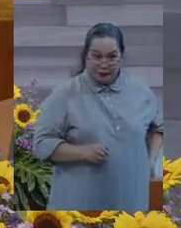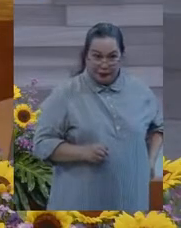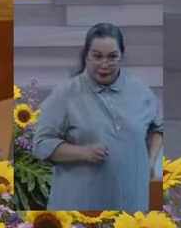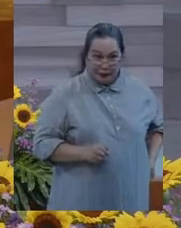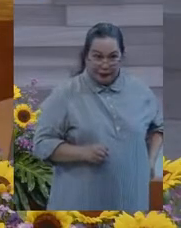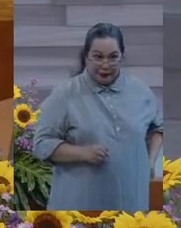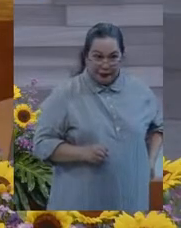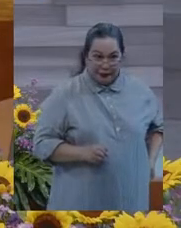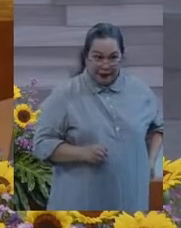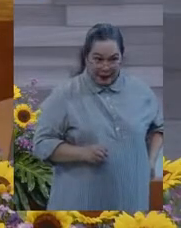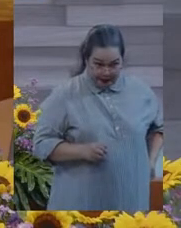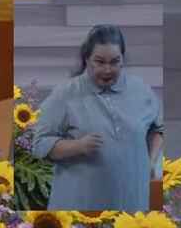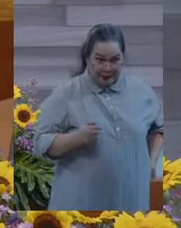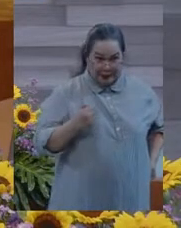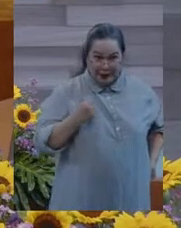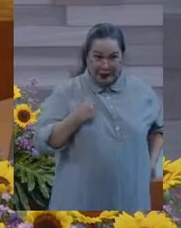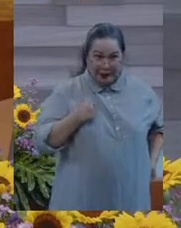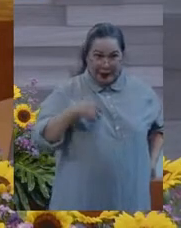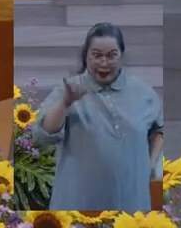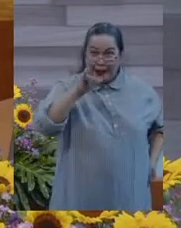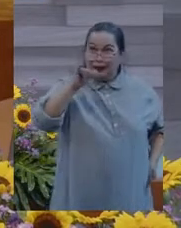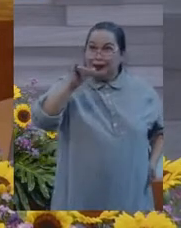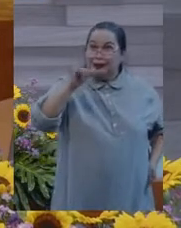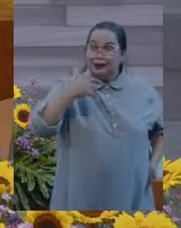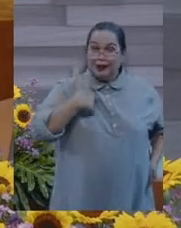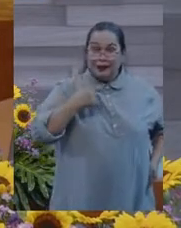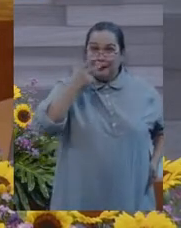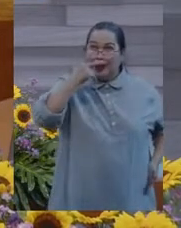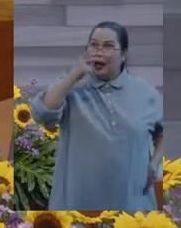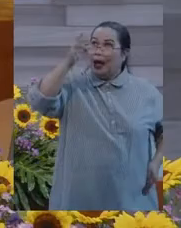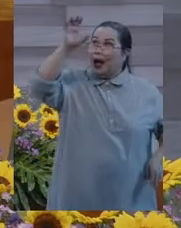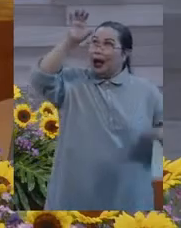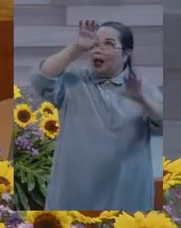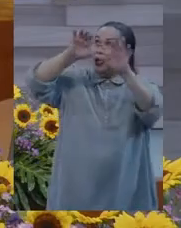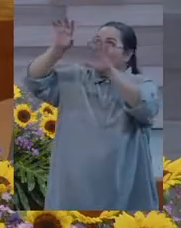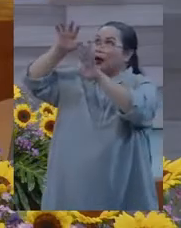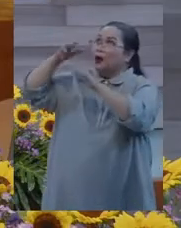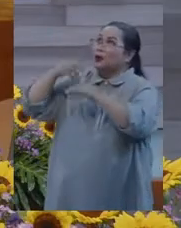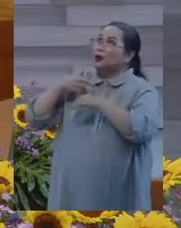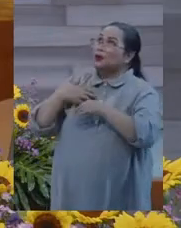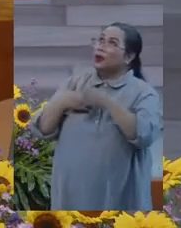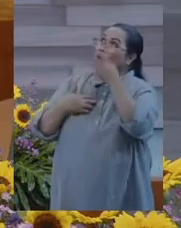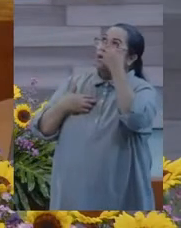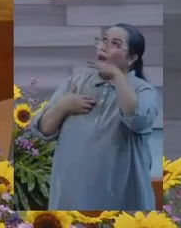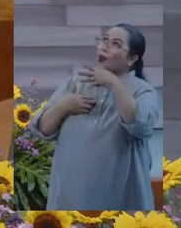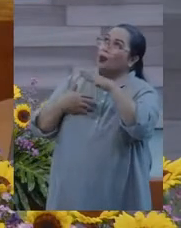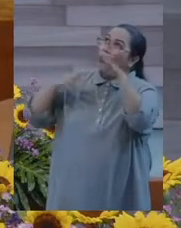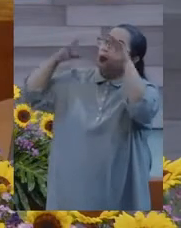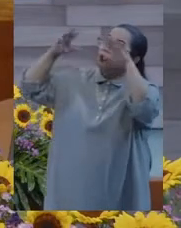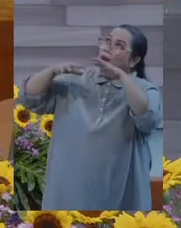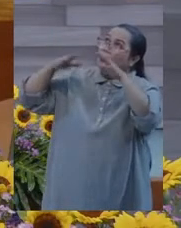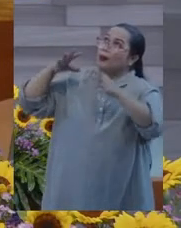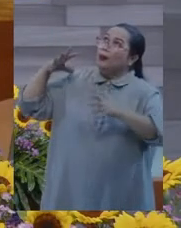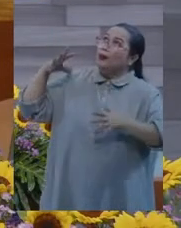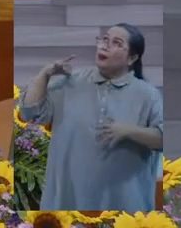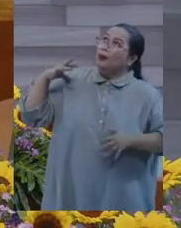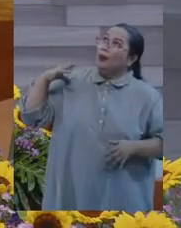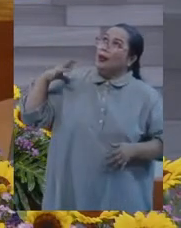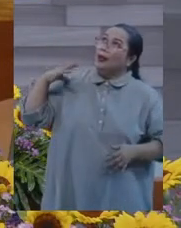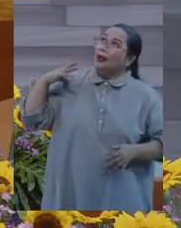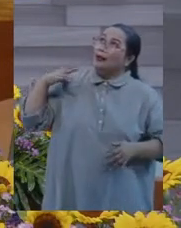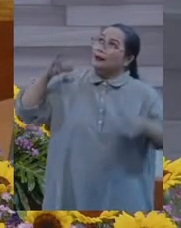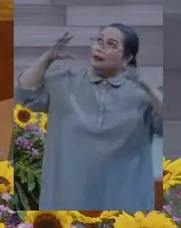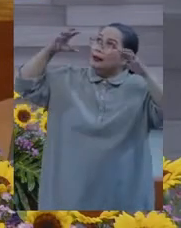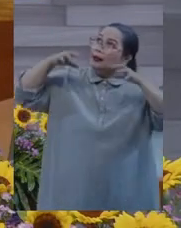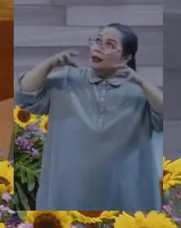Waterless clouds. Alam niyo yung ulap na parang, uy, ang init-init, sana naman umulan. Tapos inaabangan nyo, pumatak ang